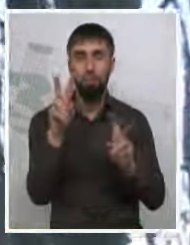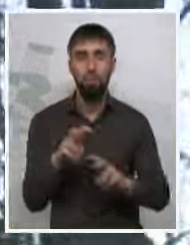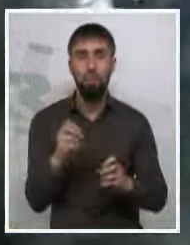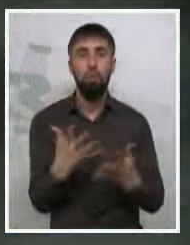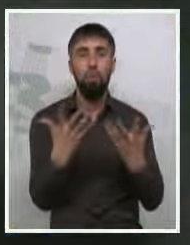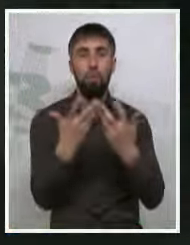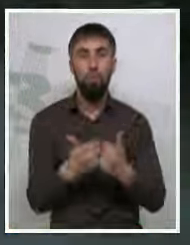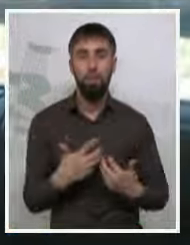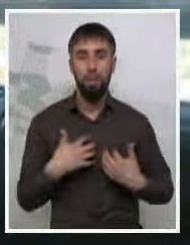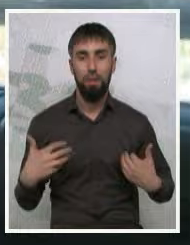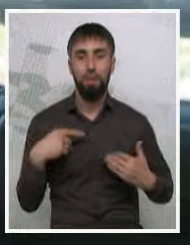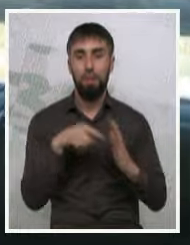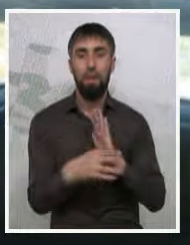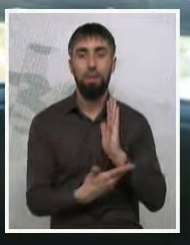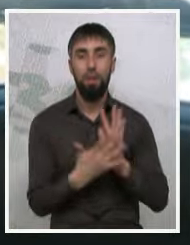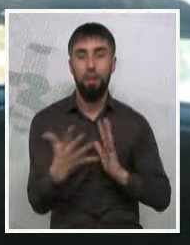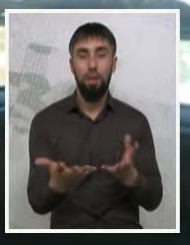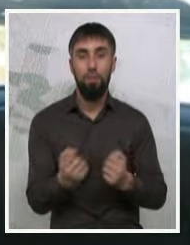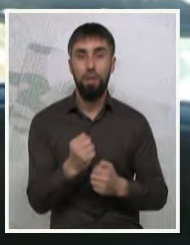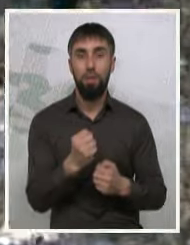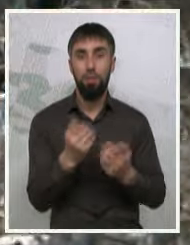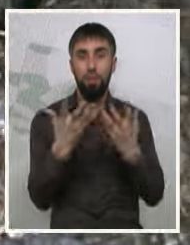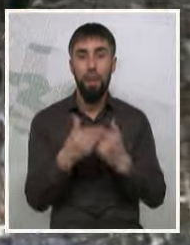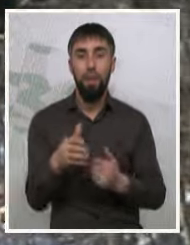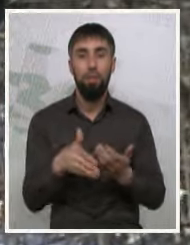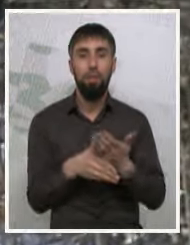к 15 марта. Полученные